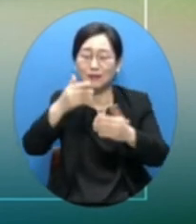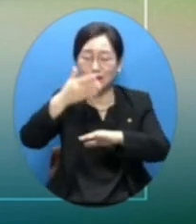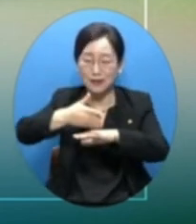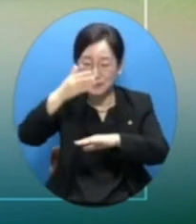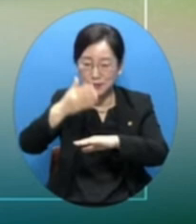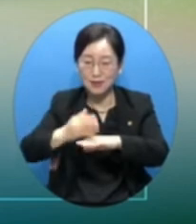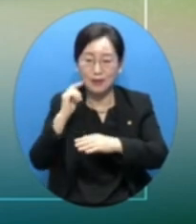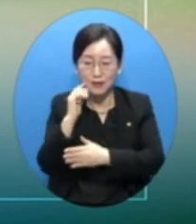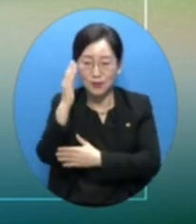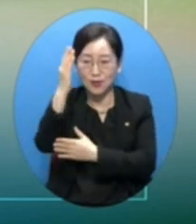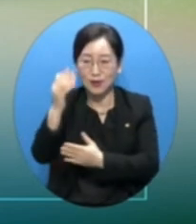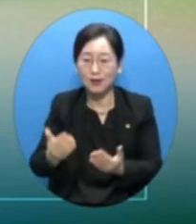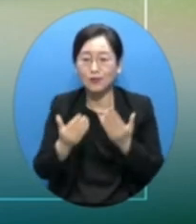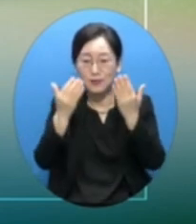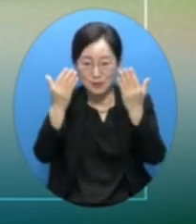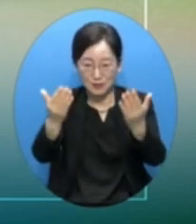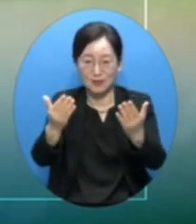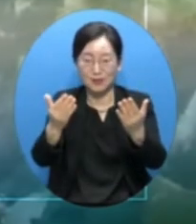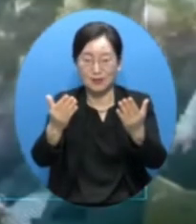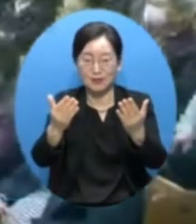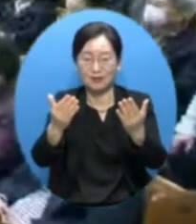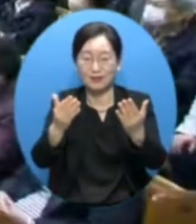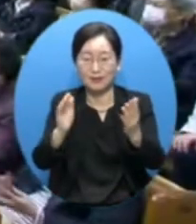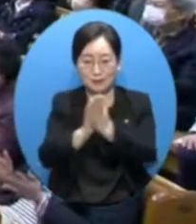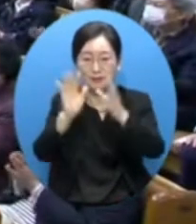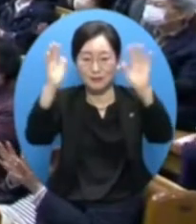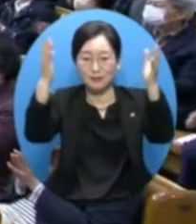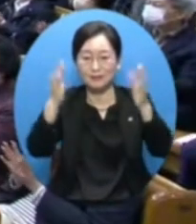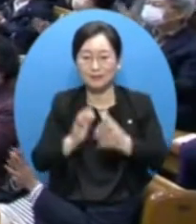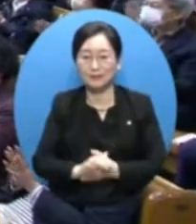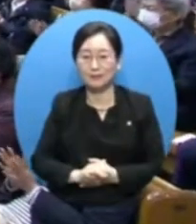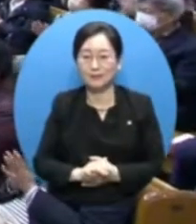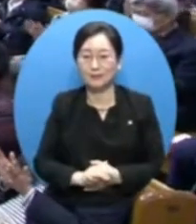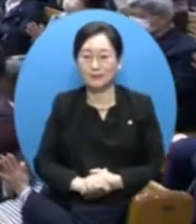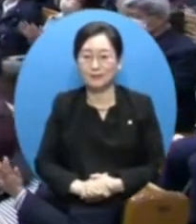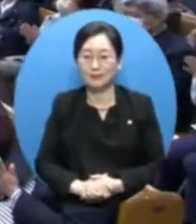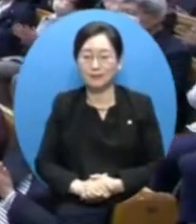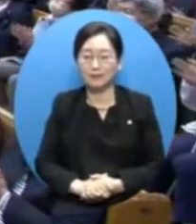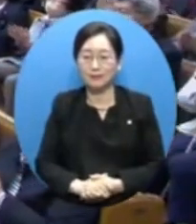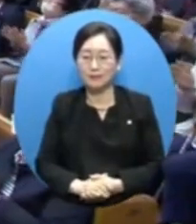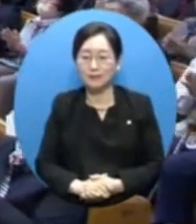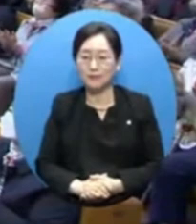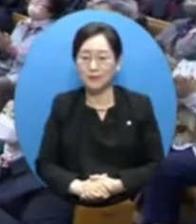감사와 영광을 돌립니다. 할렐루야.